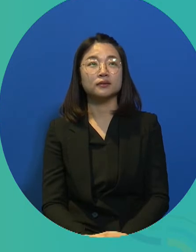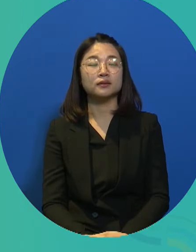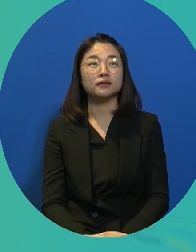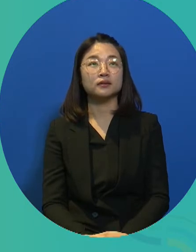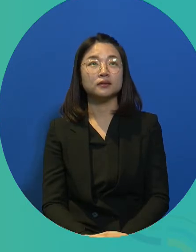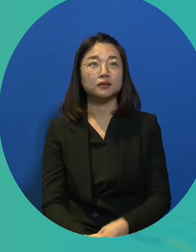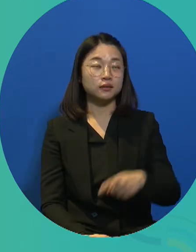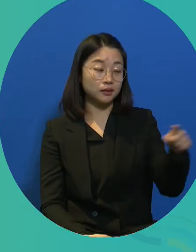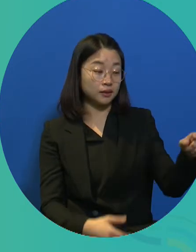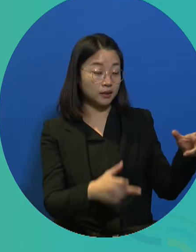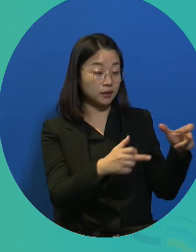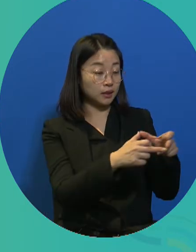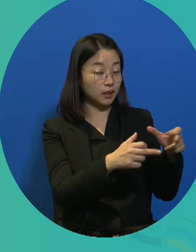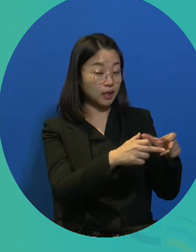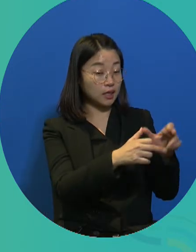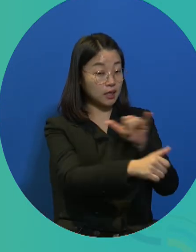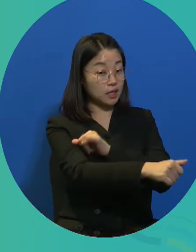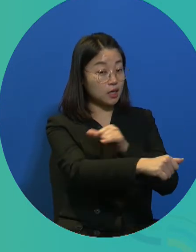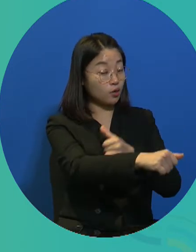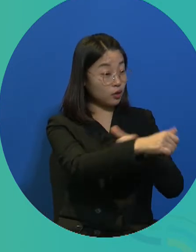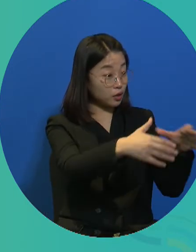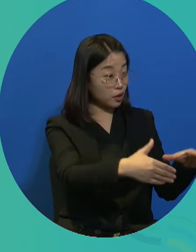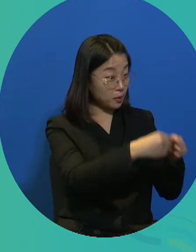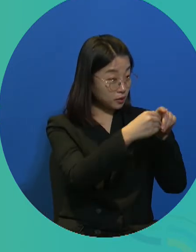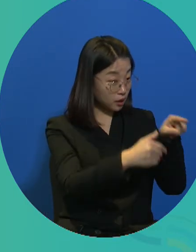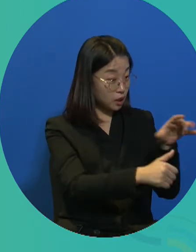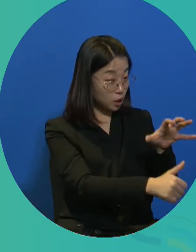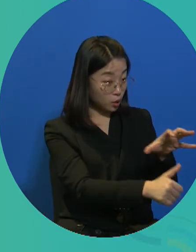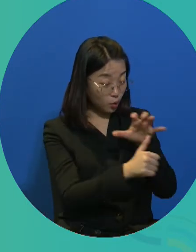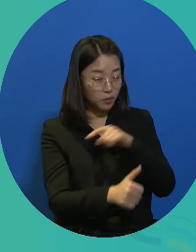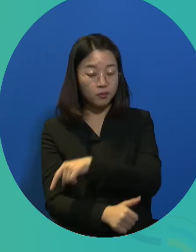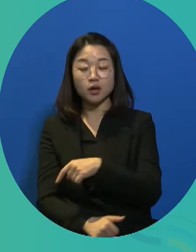CRPD 선택 의정서에 따른 개인 진정이나